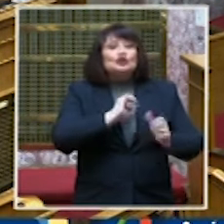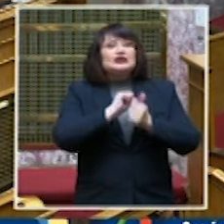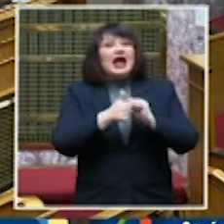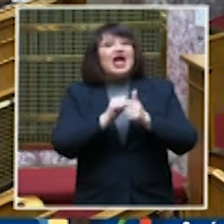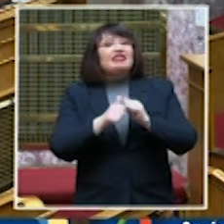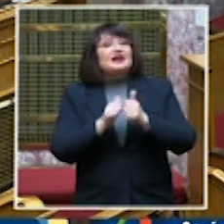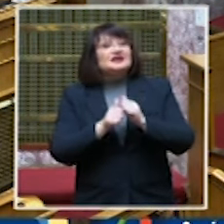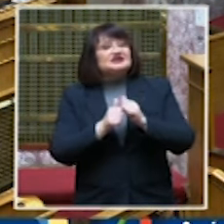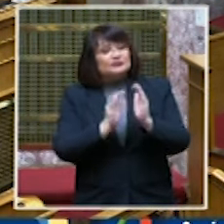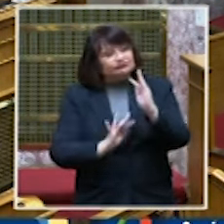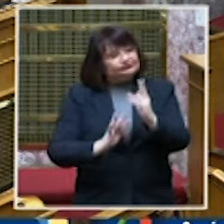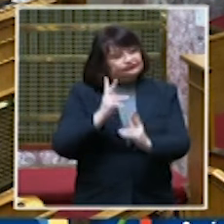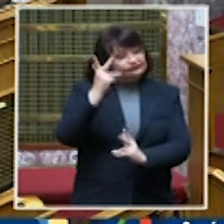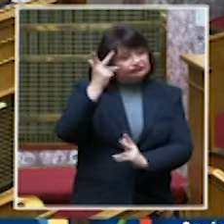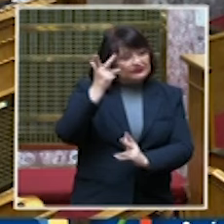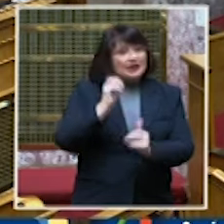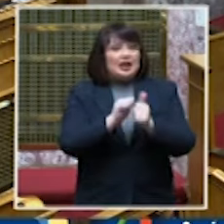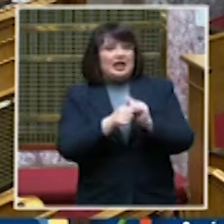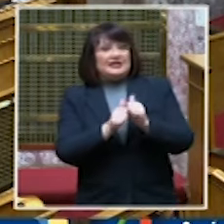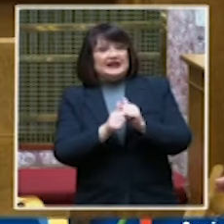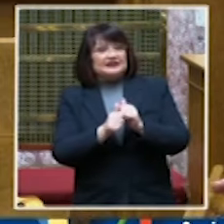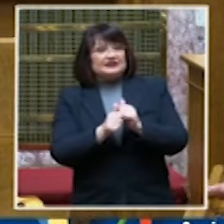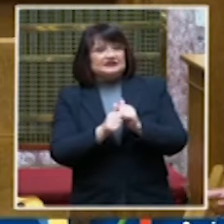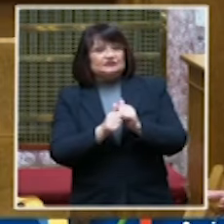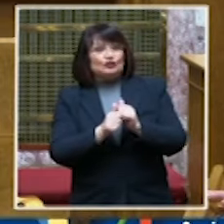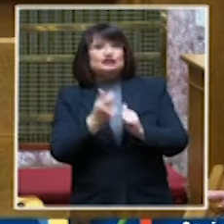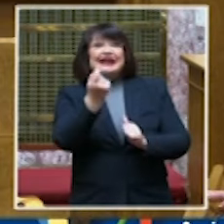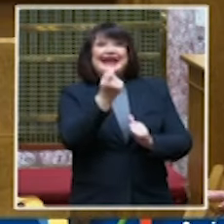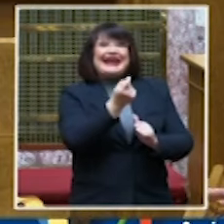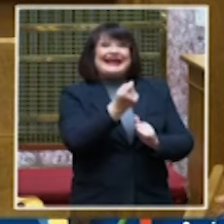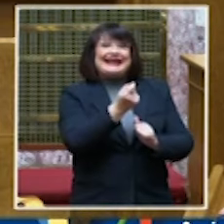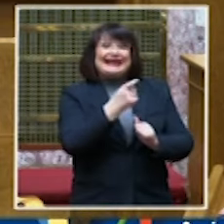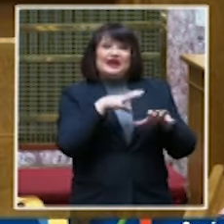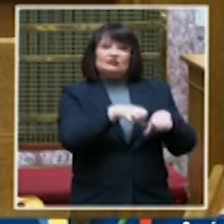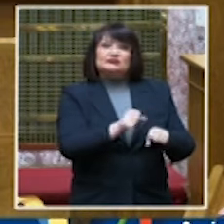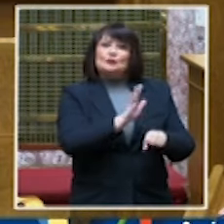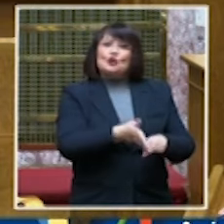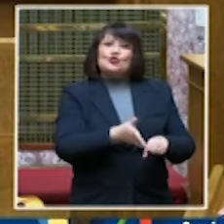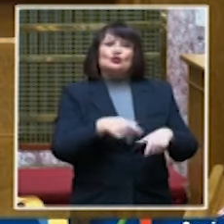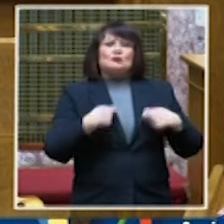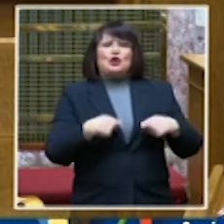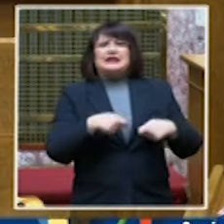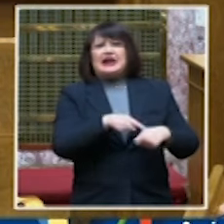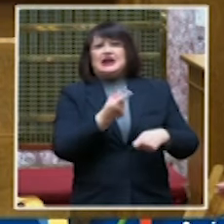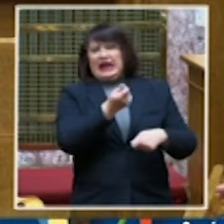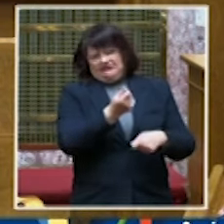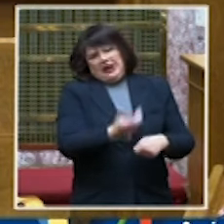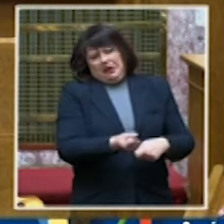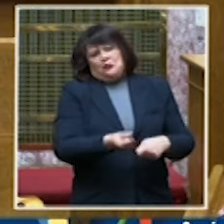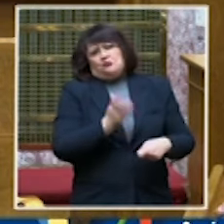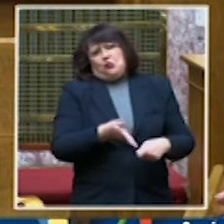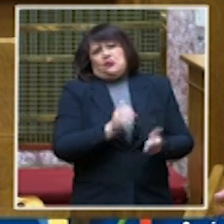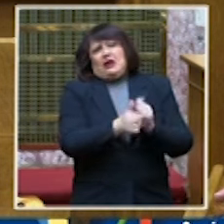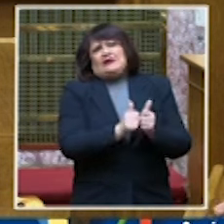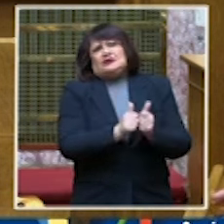στην κατεύθυνση ο αθλητισμός να είναι πολυτέλεια για λίγους και όχι δικαίωμα για τους πολλούς. Γιατί